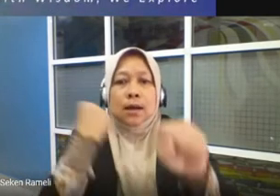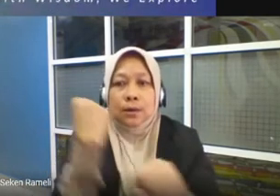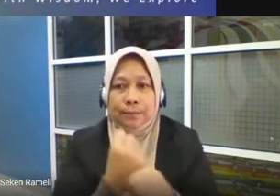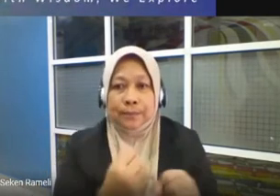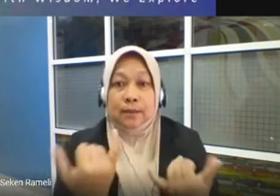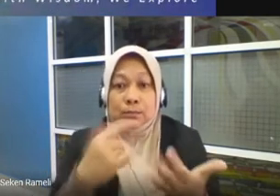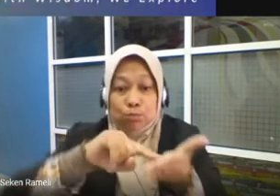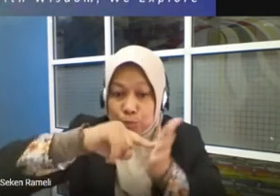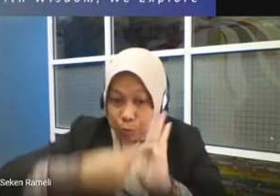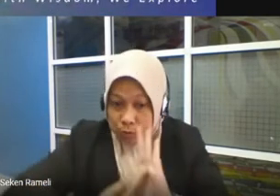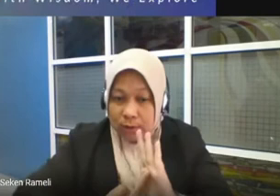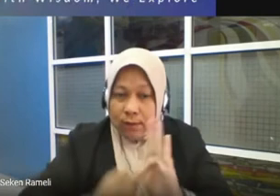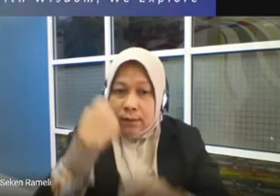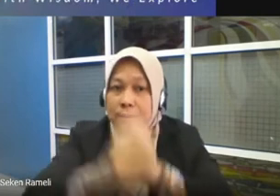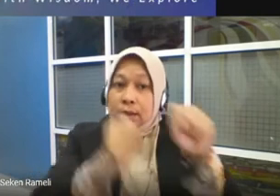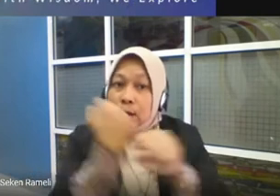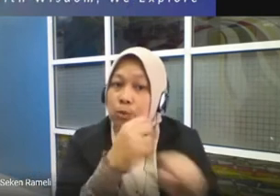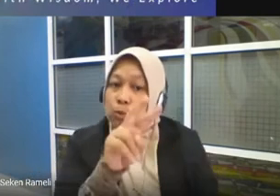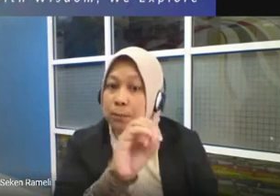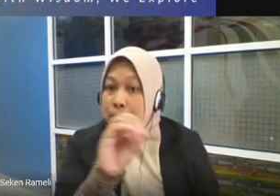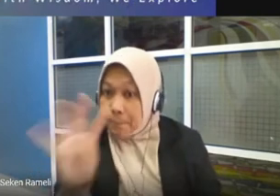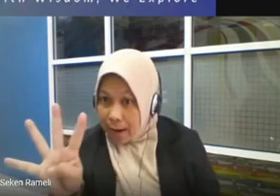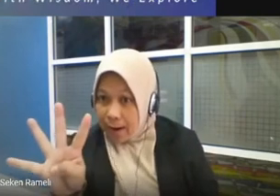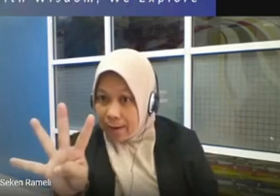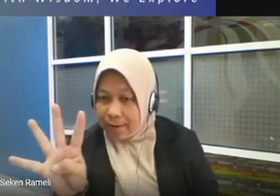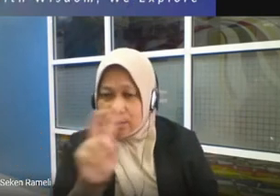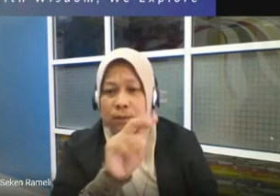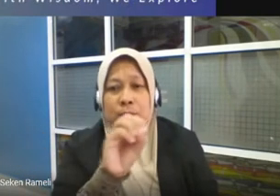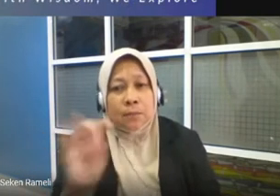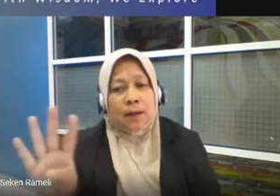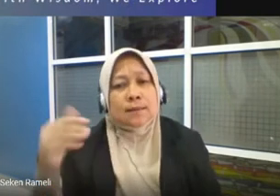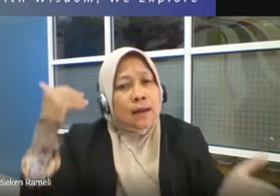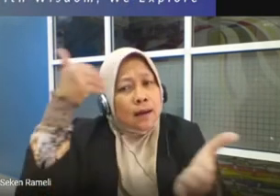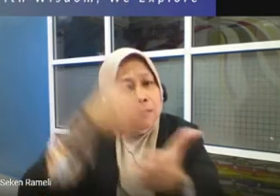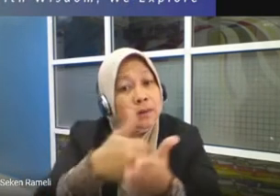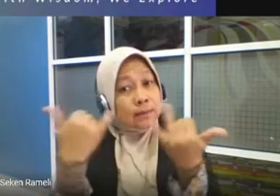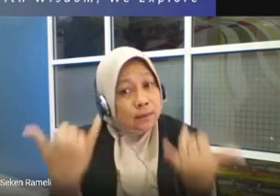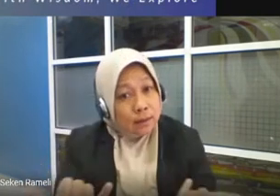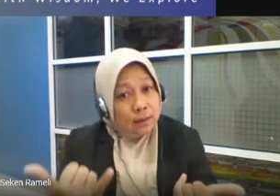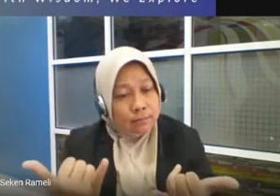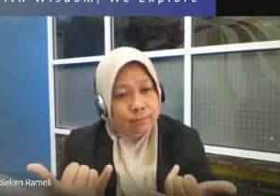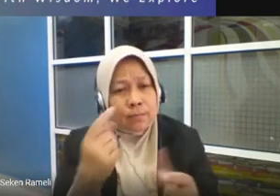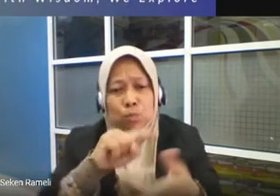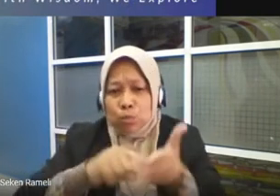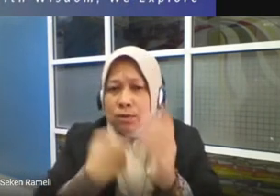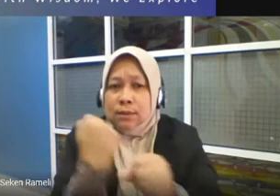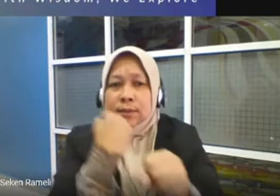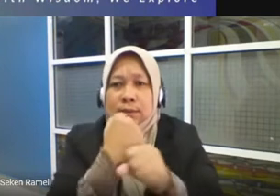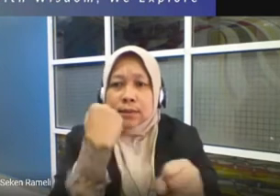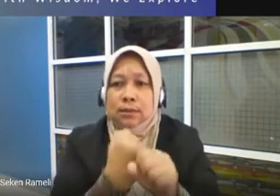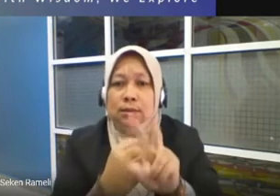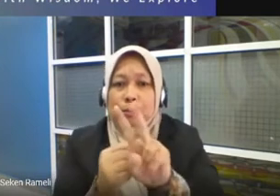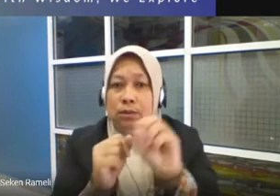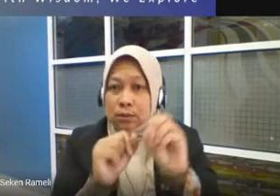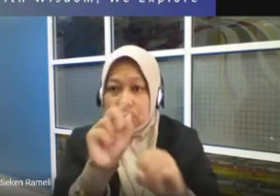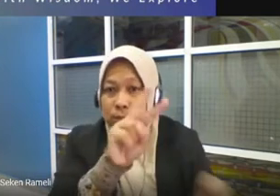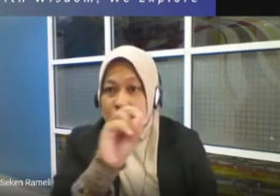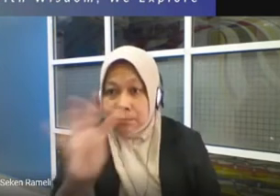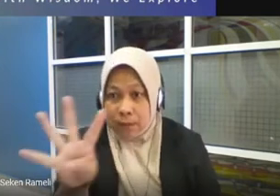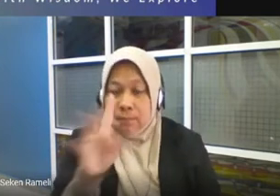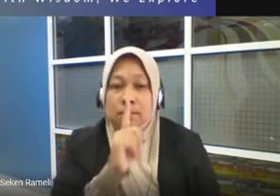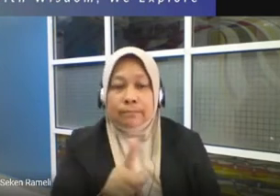So sejak daripada tahun 2004 sehinggalah kini, di mana saya mula bekerja tahun 2004 sehinggalah kini.